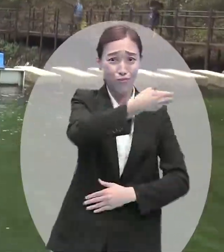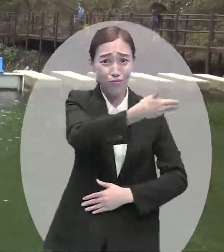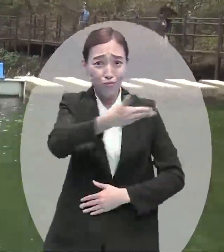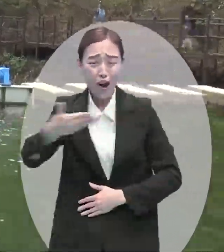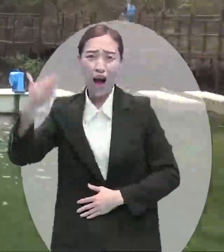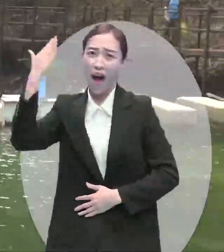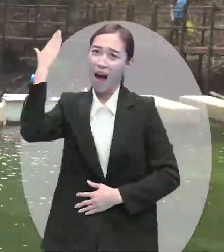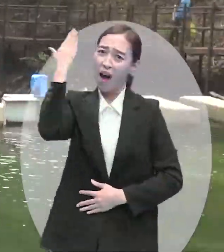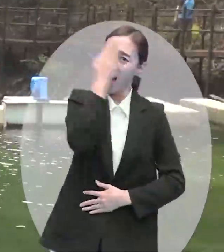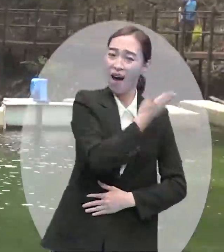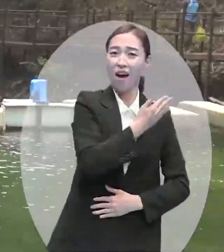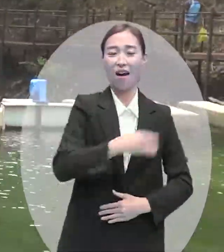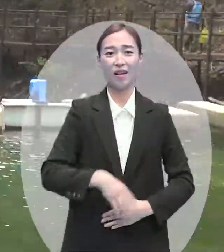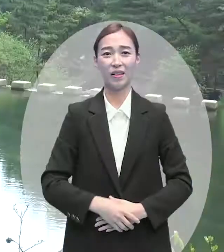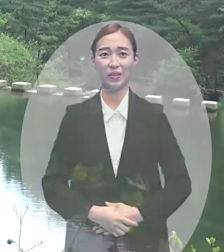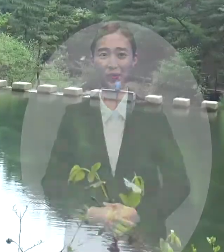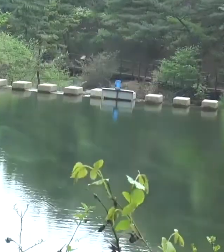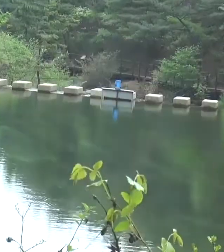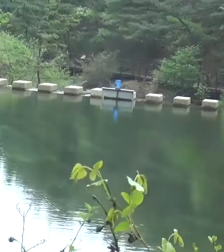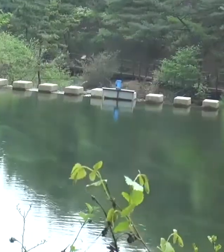맑은 저수지가 있네요.